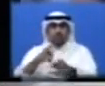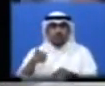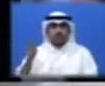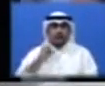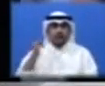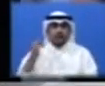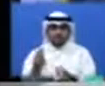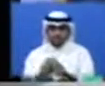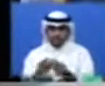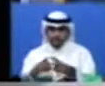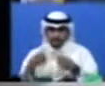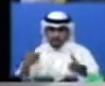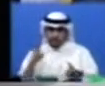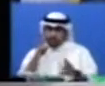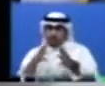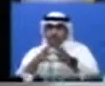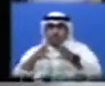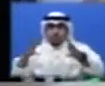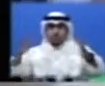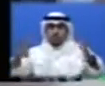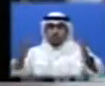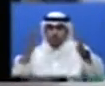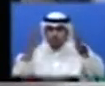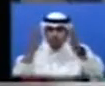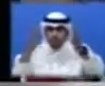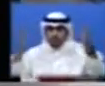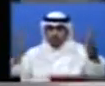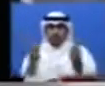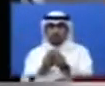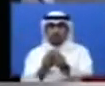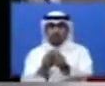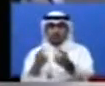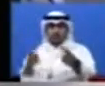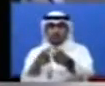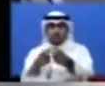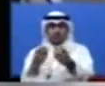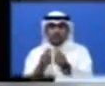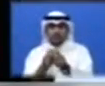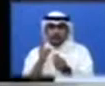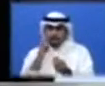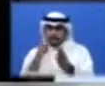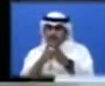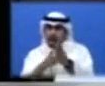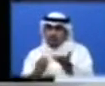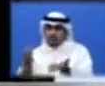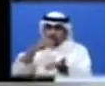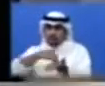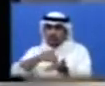البحري العربي الأكبر ونقطة الانطلاق الحقيقية لأخذ خطوات تنفيذية